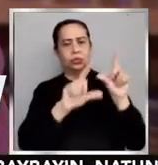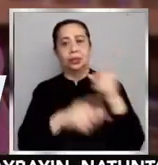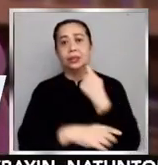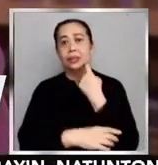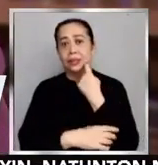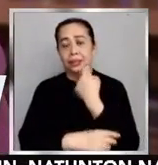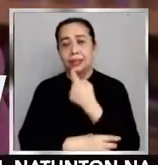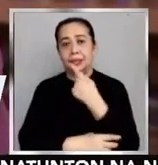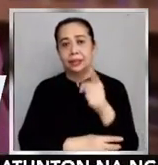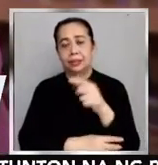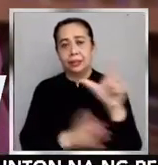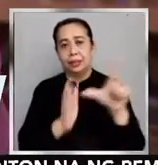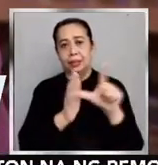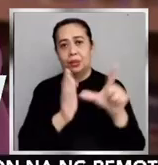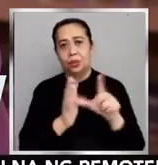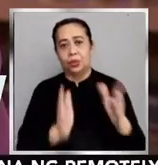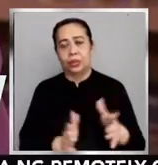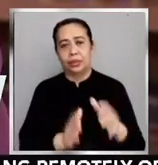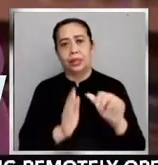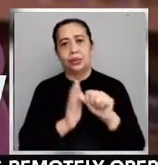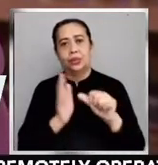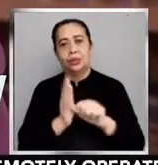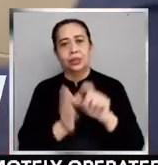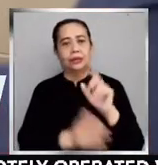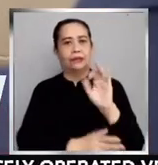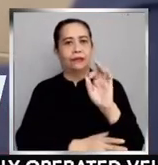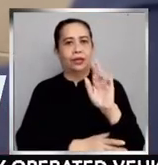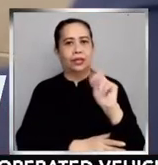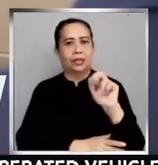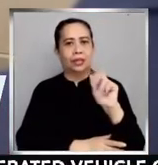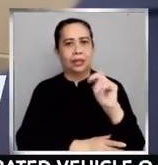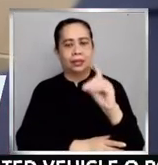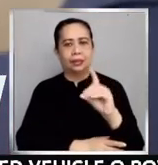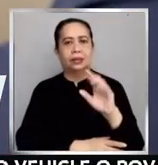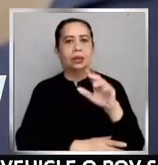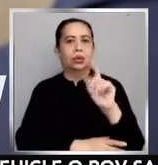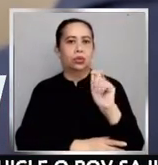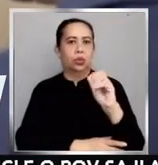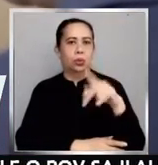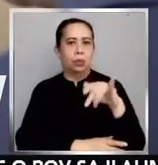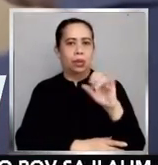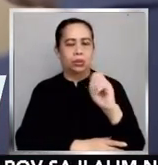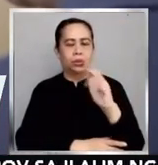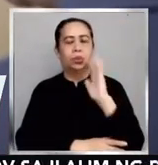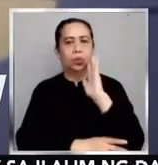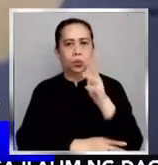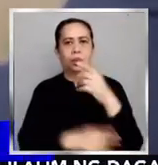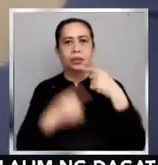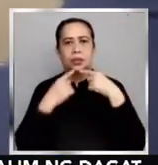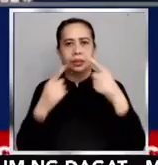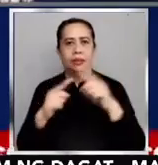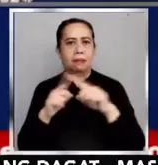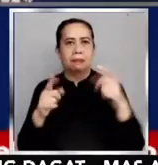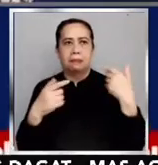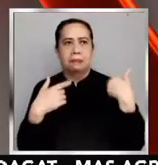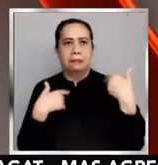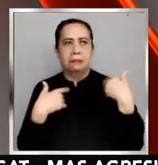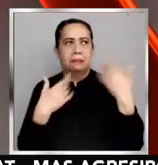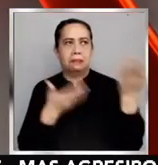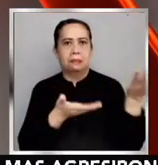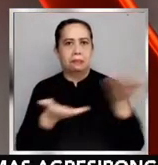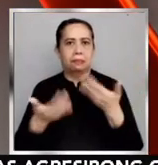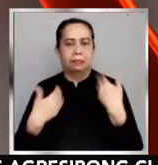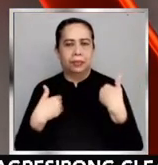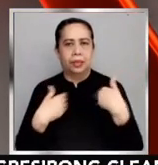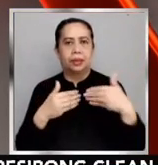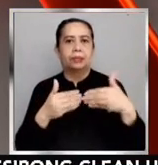kanyang abogado na si Attorney Ferdinand Topacio na maglalabas ng pahayag si Teves ngayong araw pero wala pa ito sa ngayon. Pre-recorded